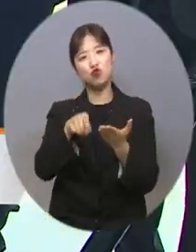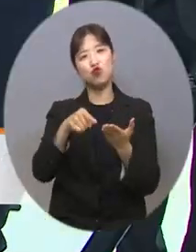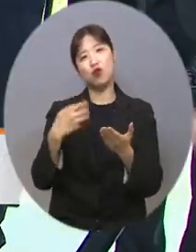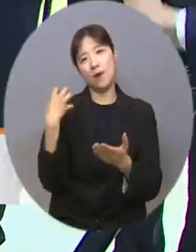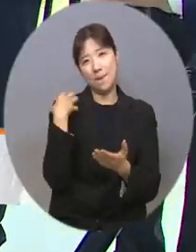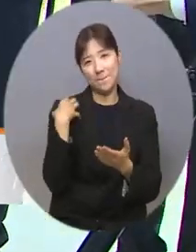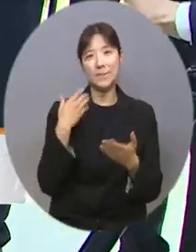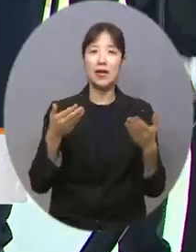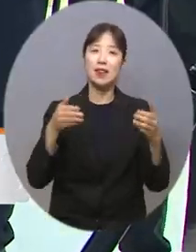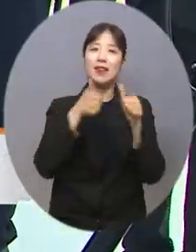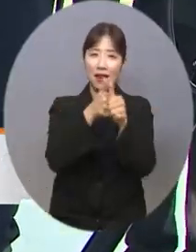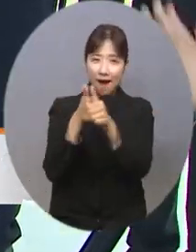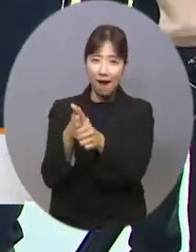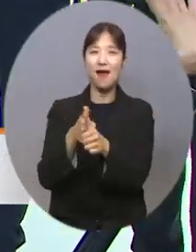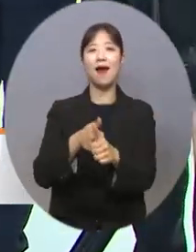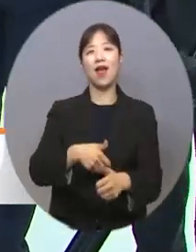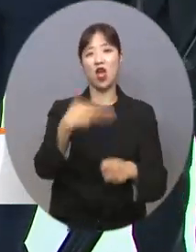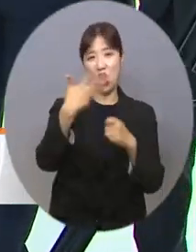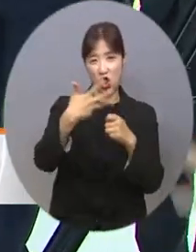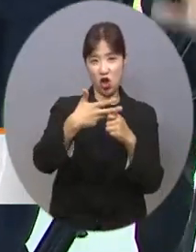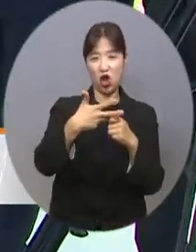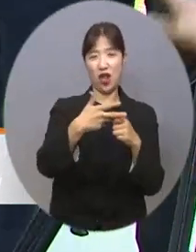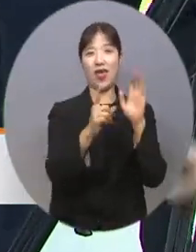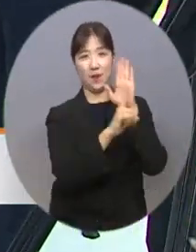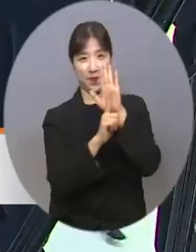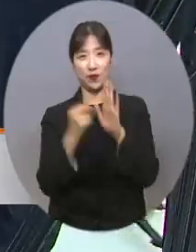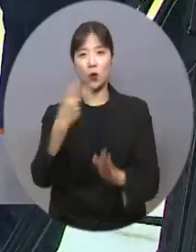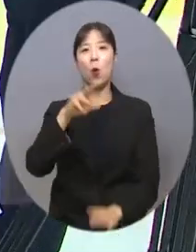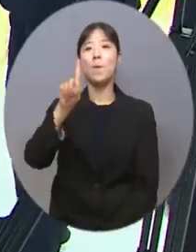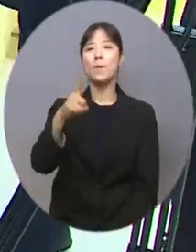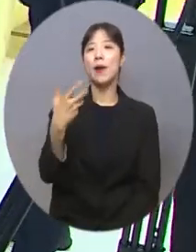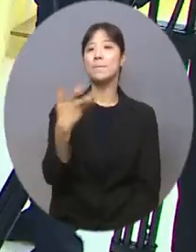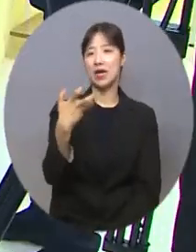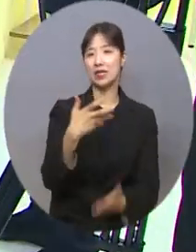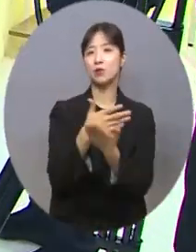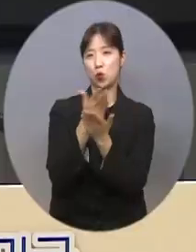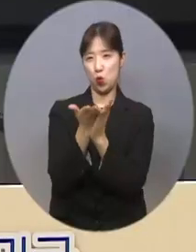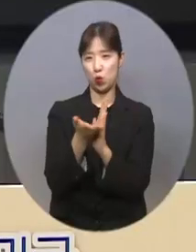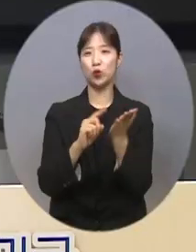전시관과 180종의 보조공학기기를 소개하는 시간을 가졌습니다.